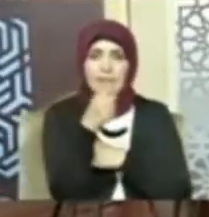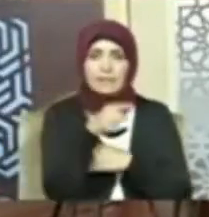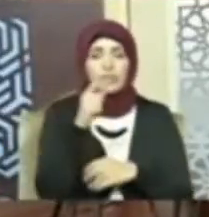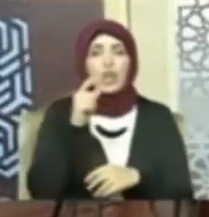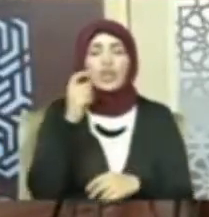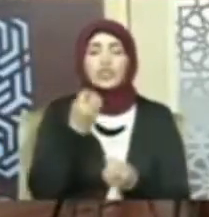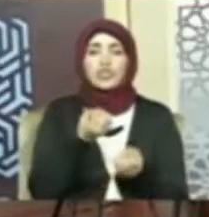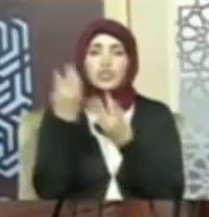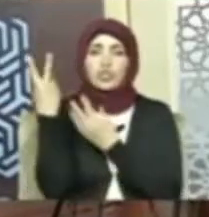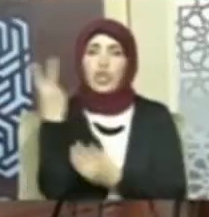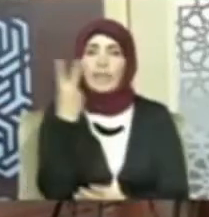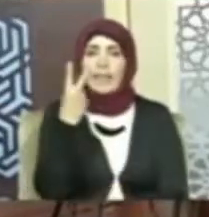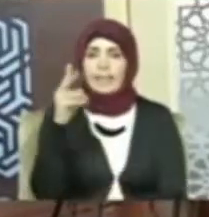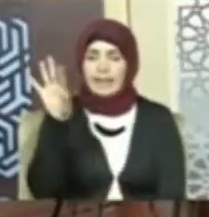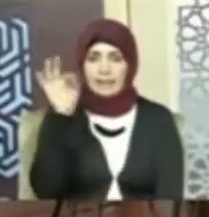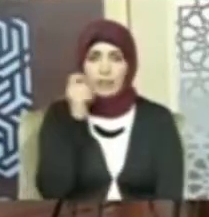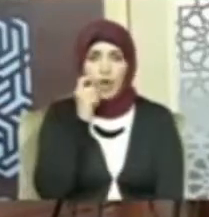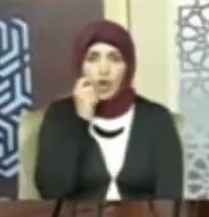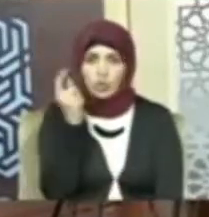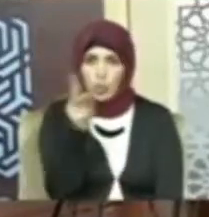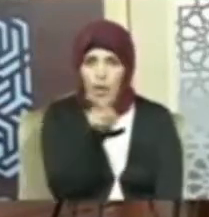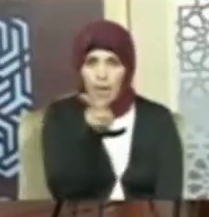جنتين من أعناب